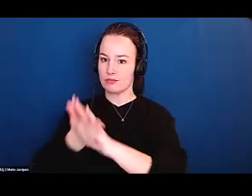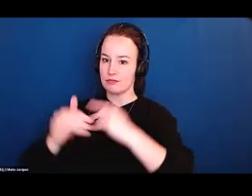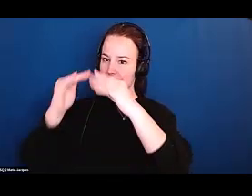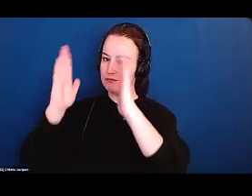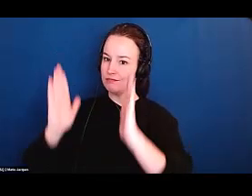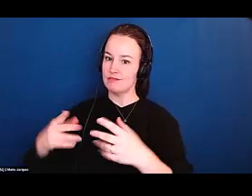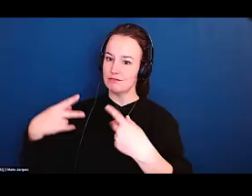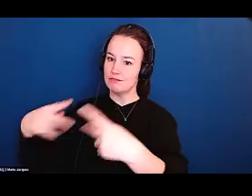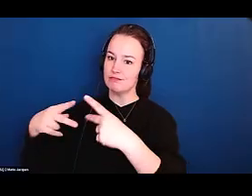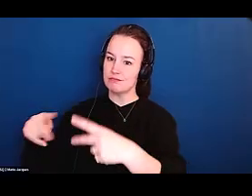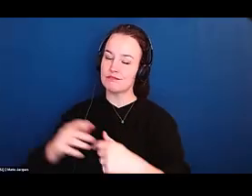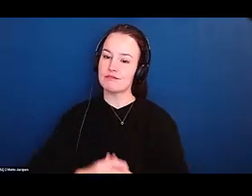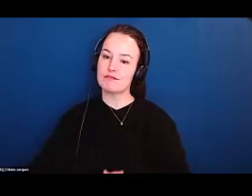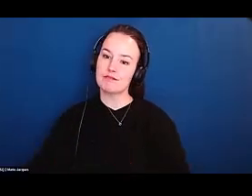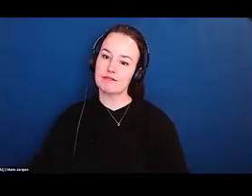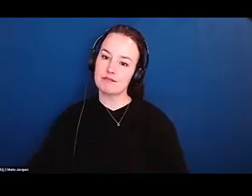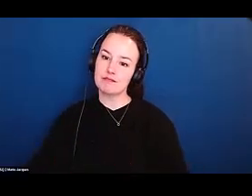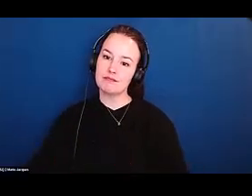sa maison.